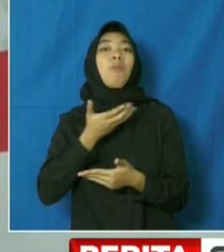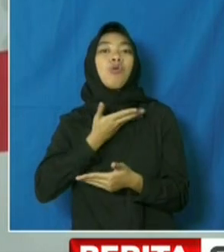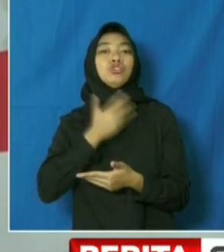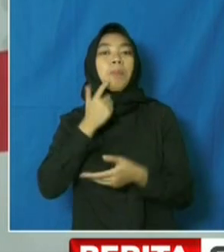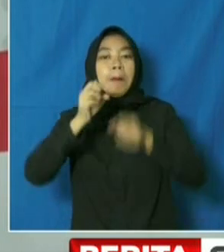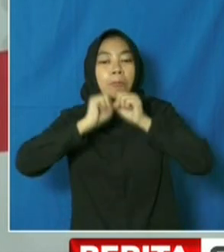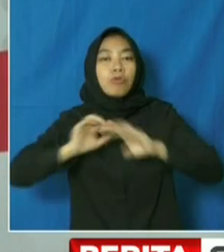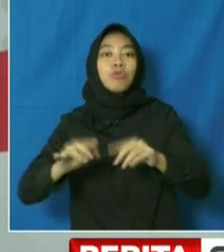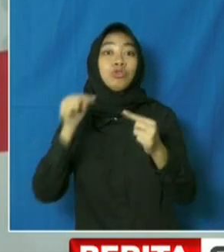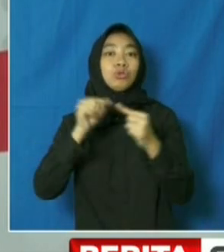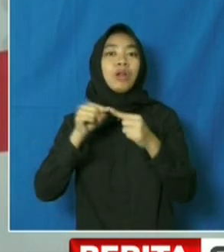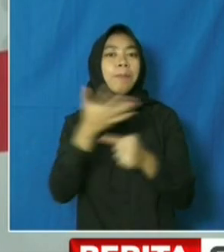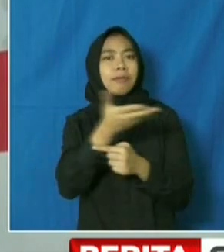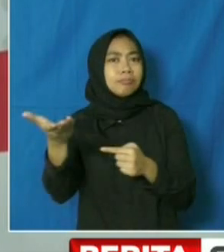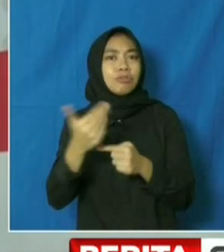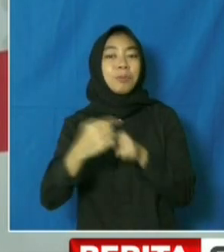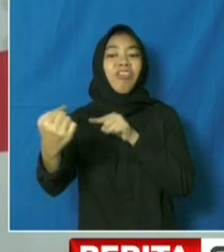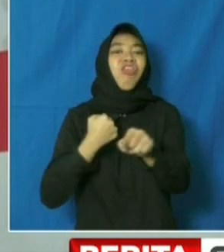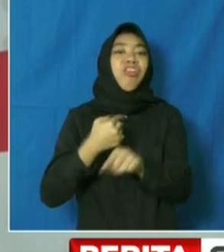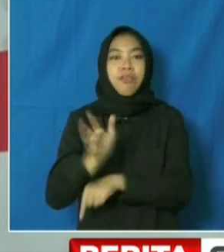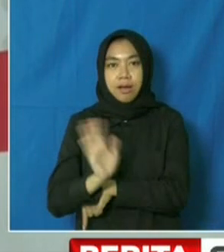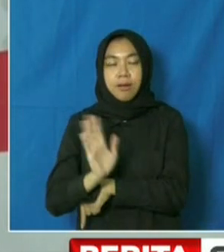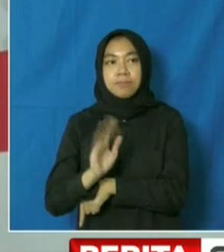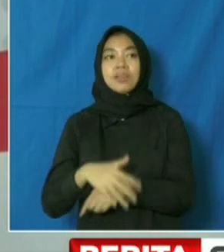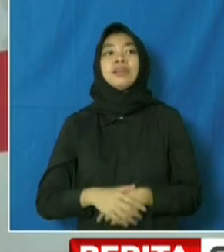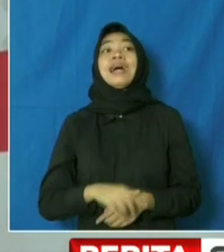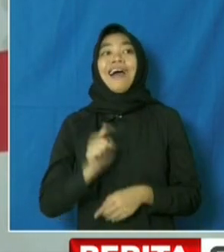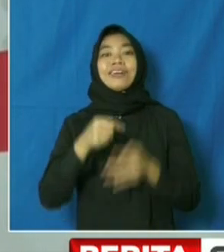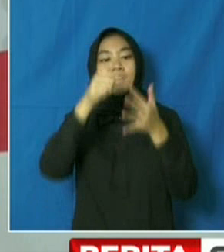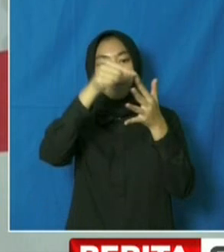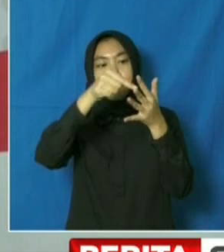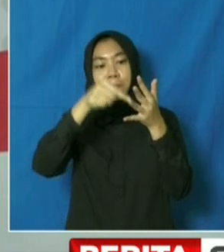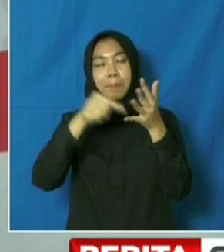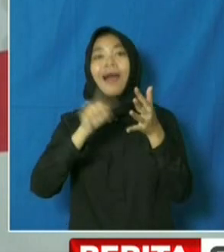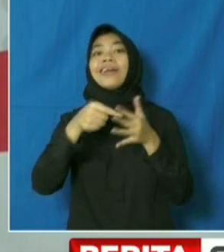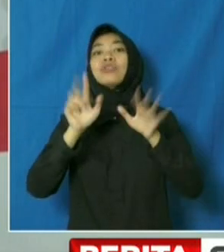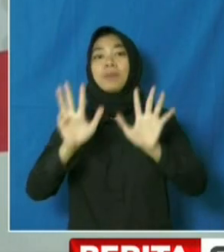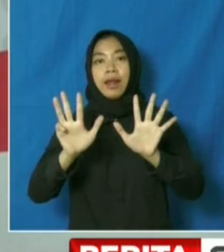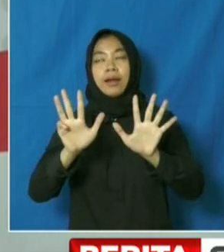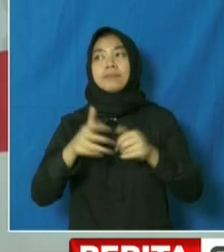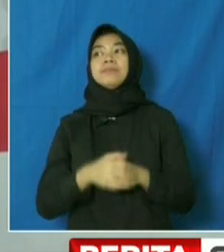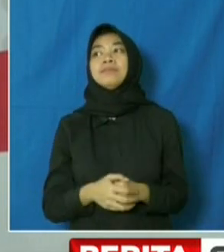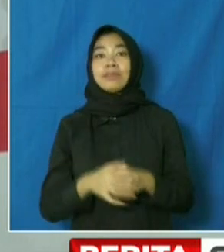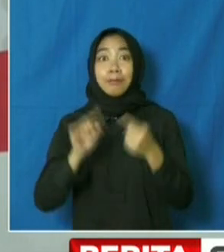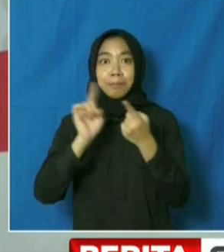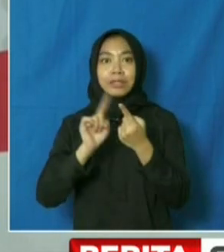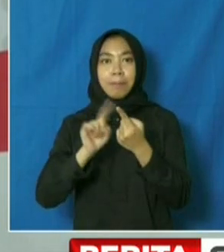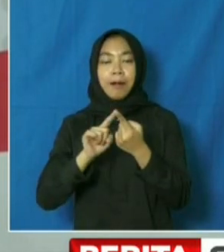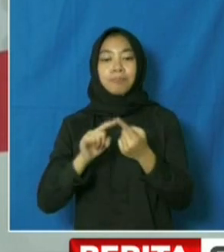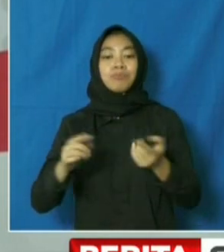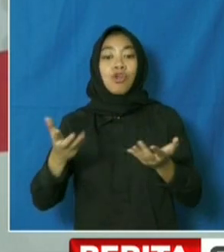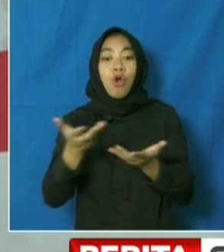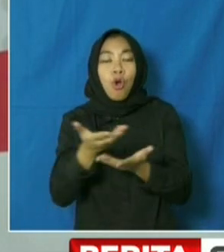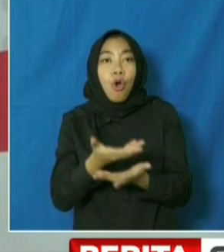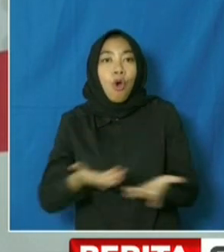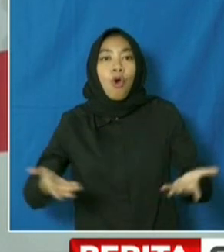poin fatwa yang sudah ditetapkan yang pertama dalam kondisi normal kita